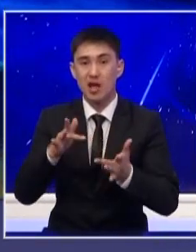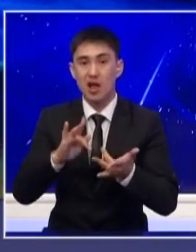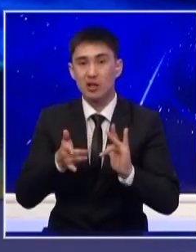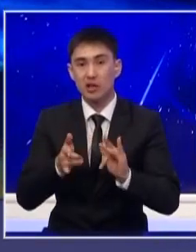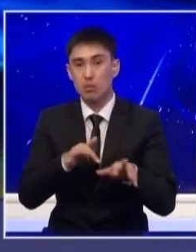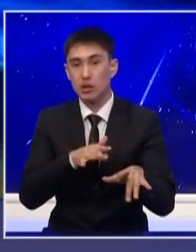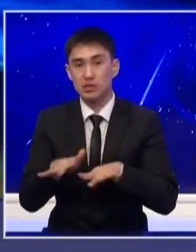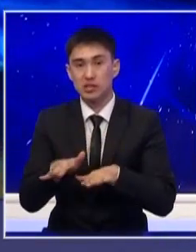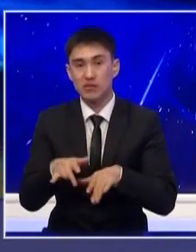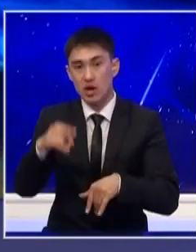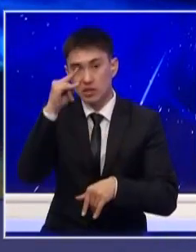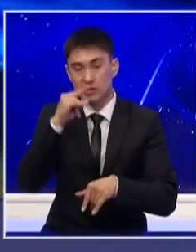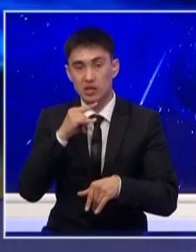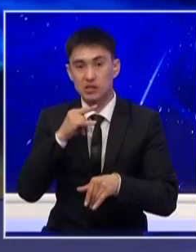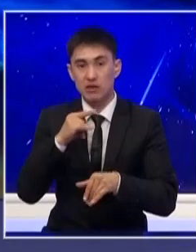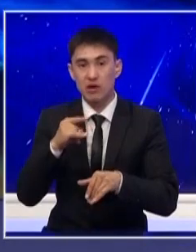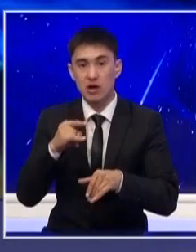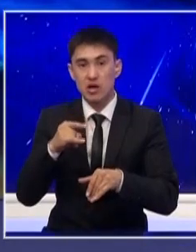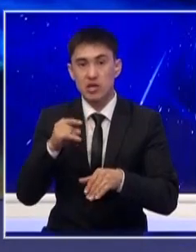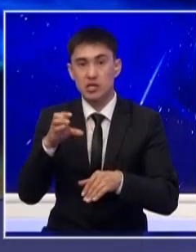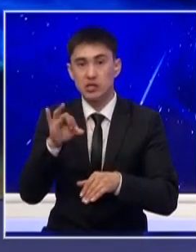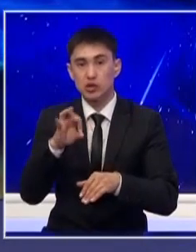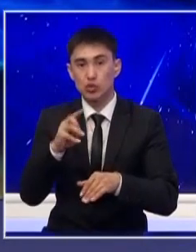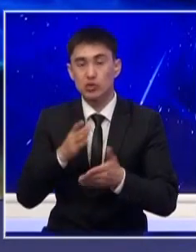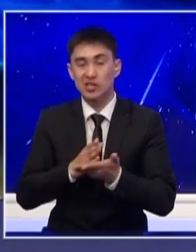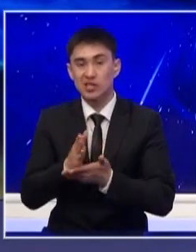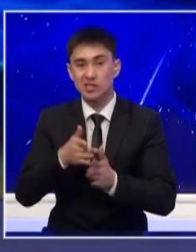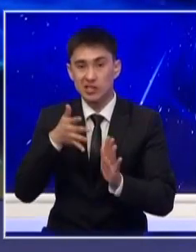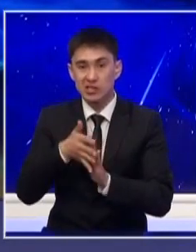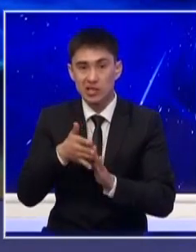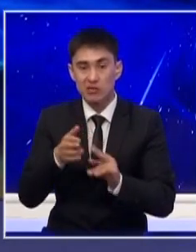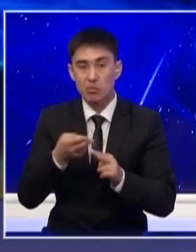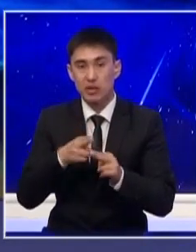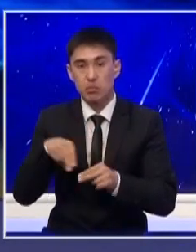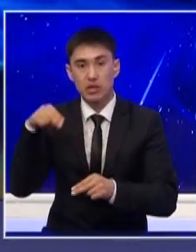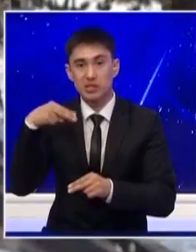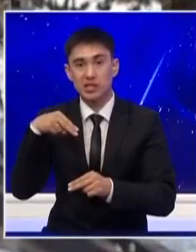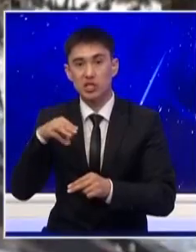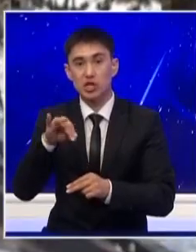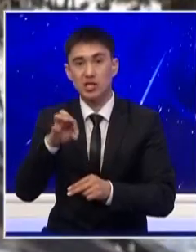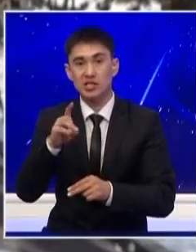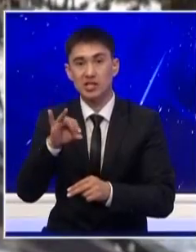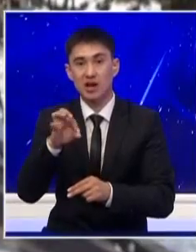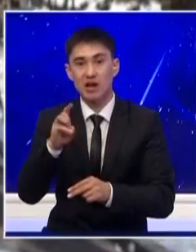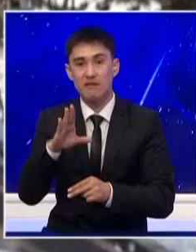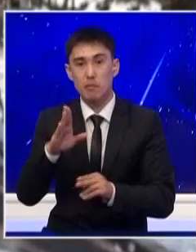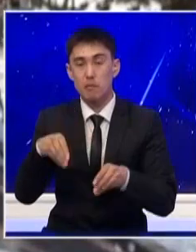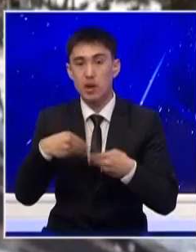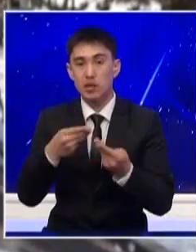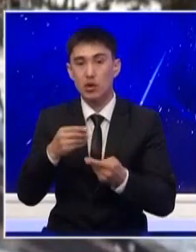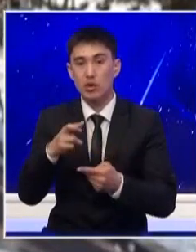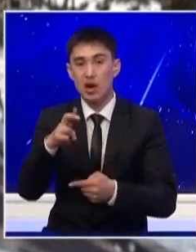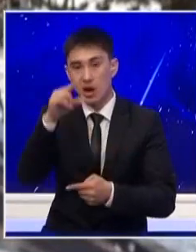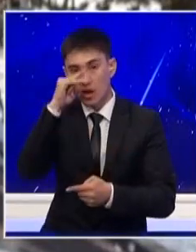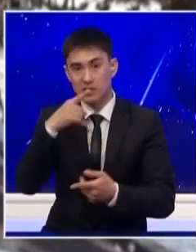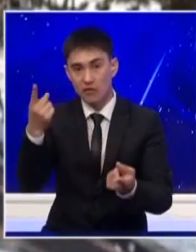электоральных процессов Казахстанского института стратегических исследований при президенте Жанар Санхаева, передает